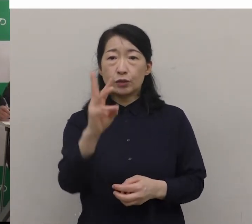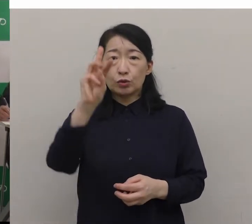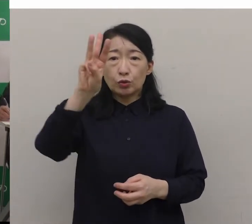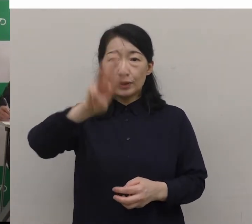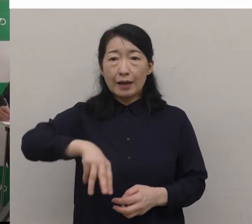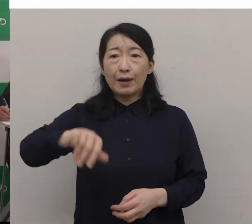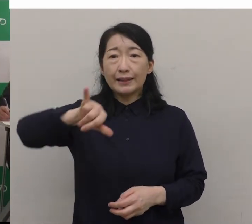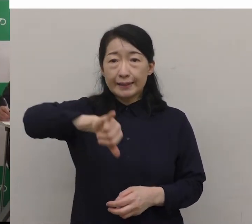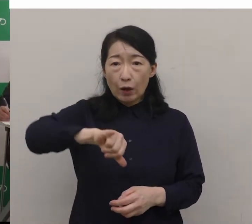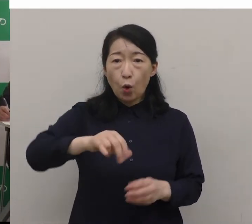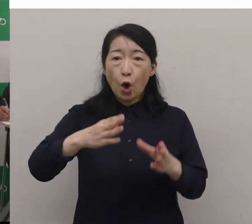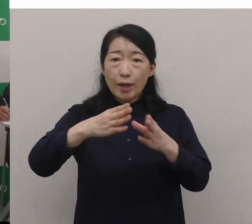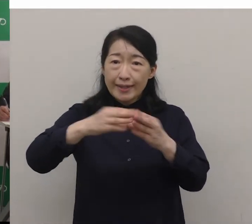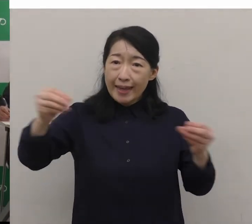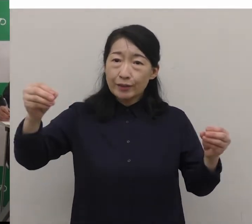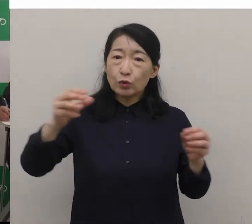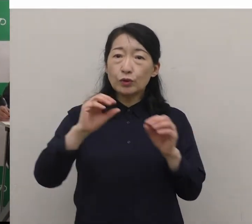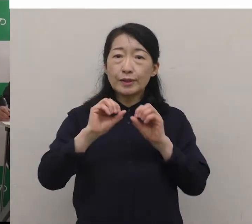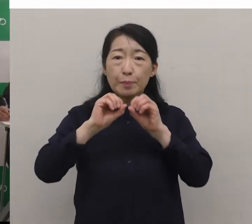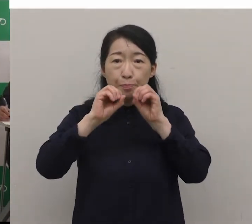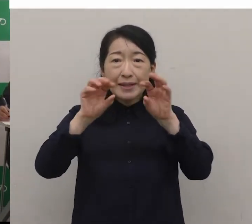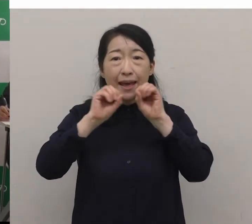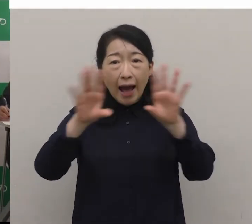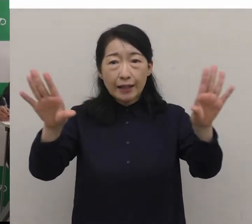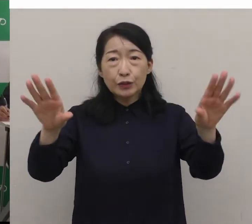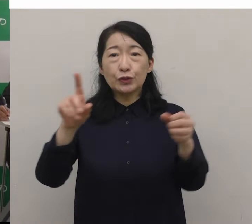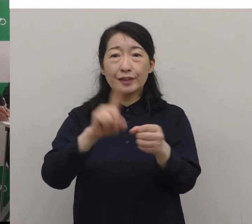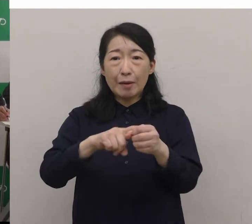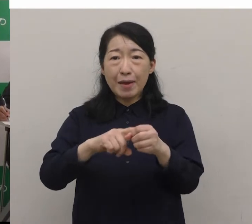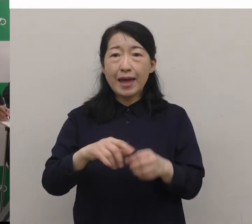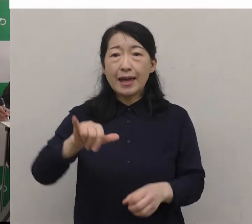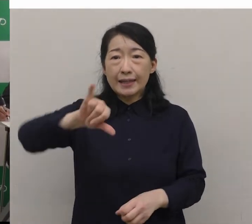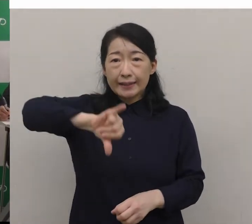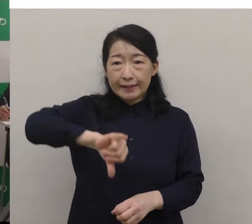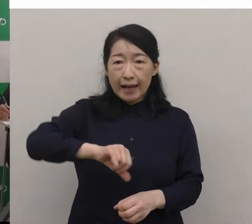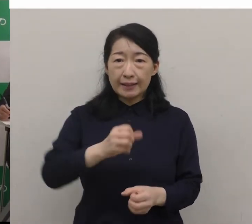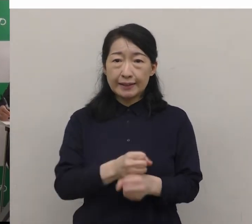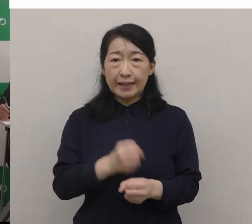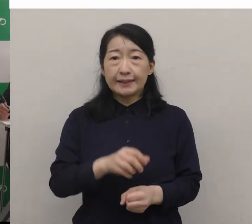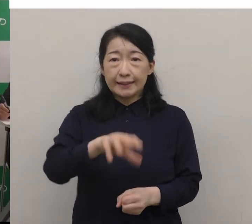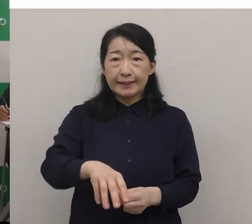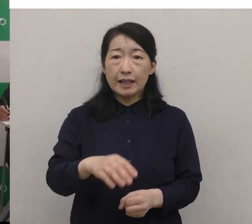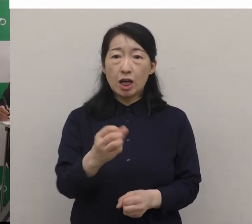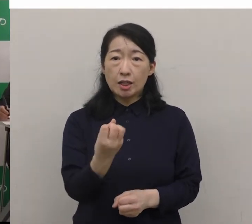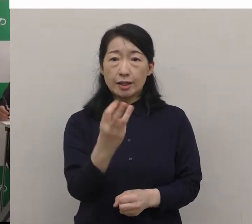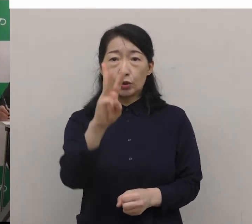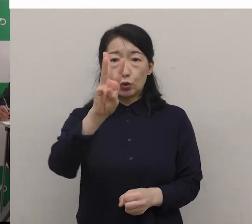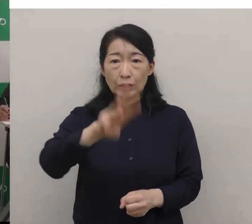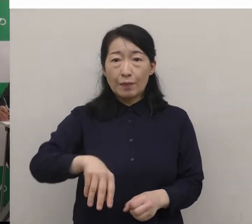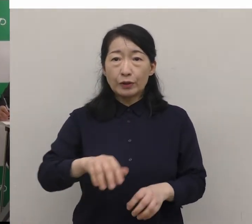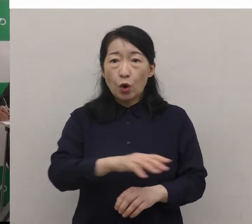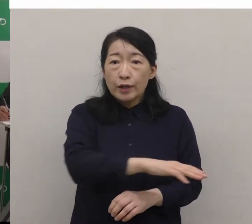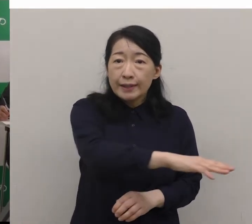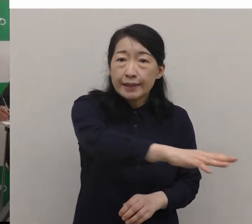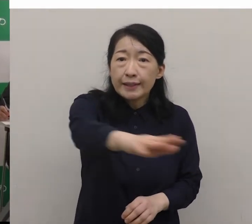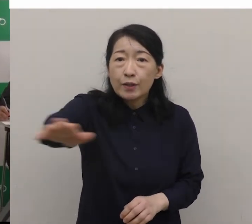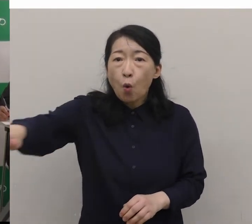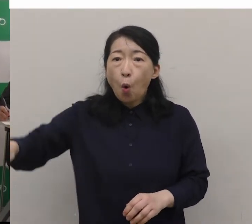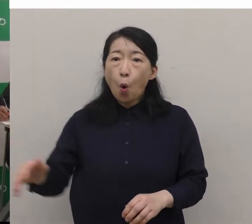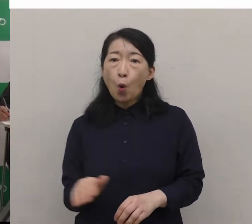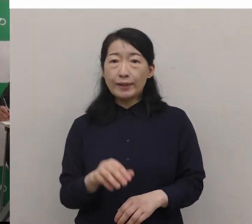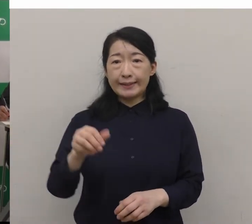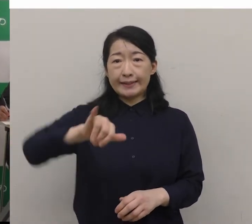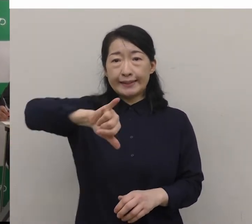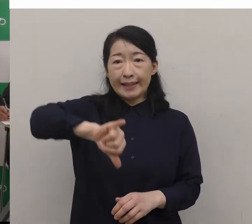へ PR するため茶産地菊川ならではの広大な茶畑でインパクトの